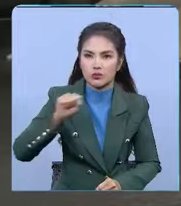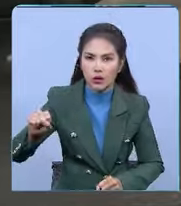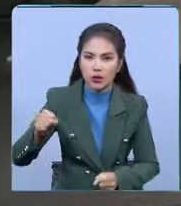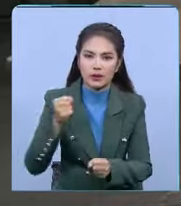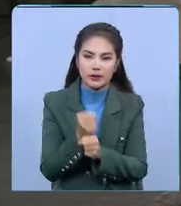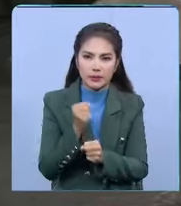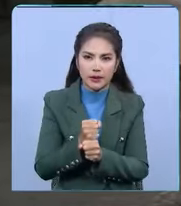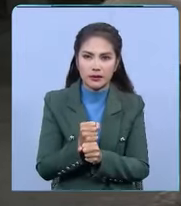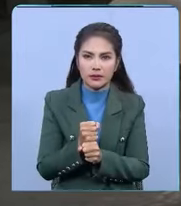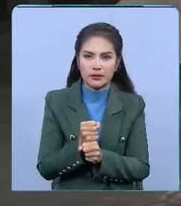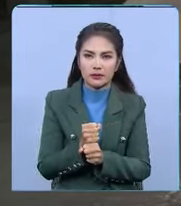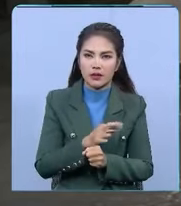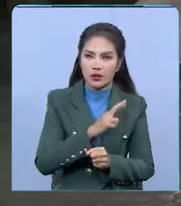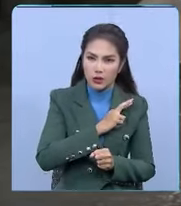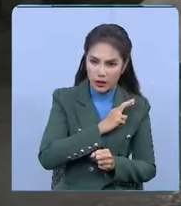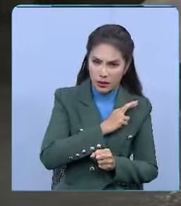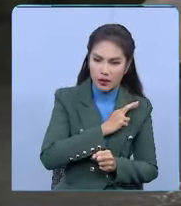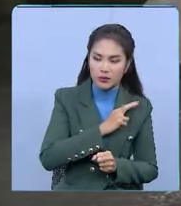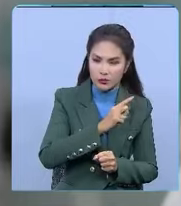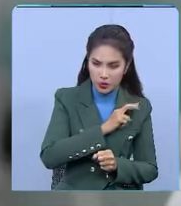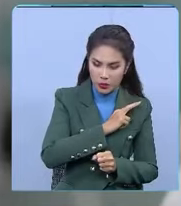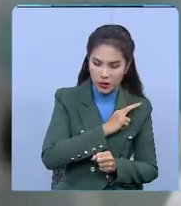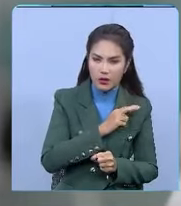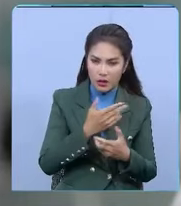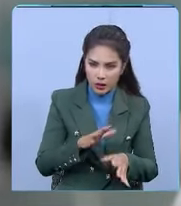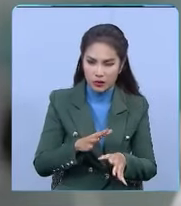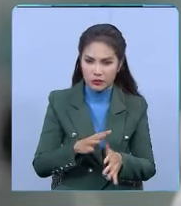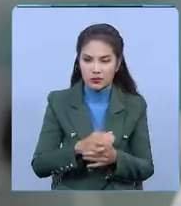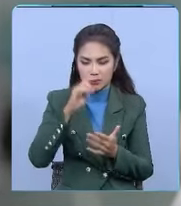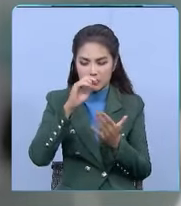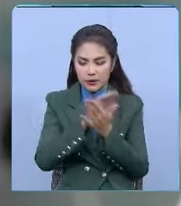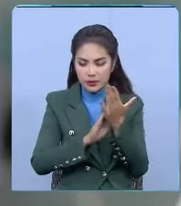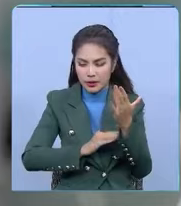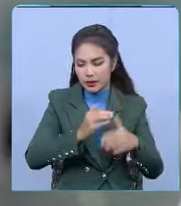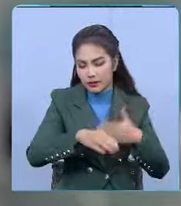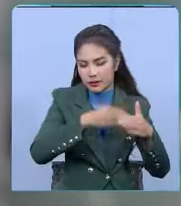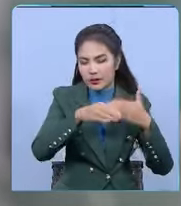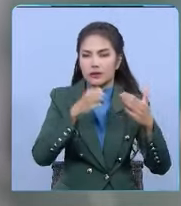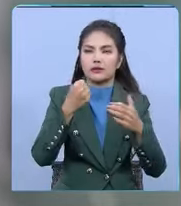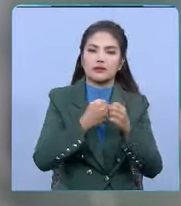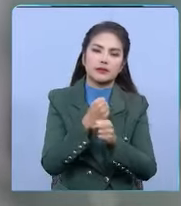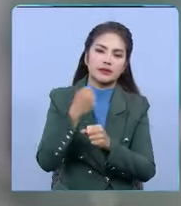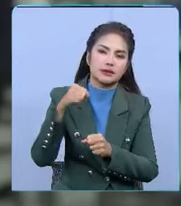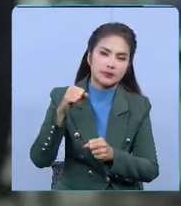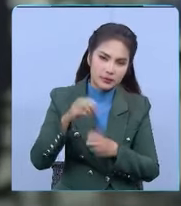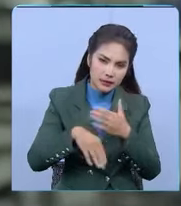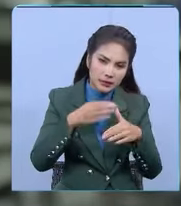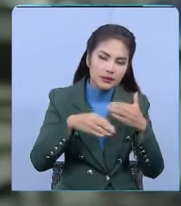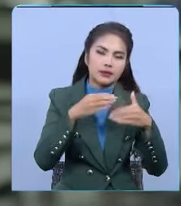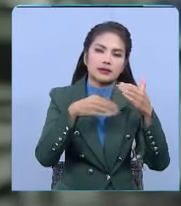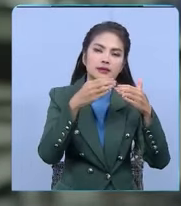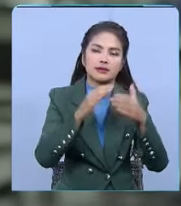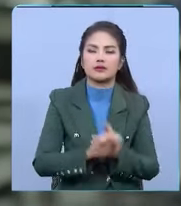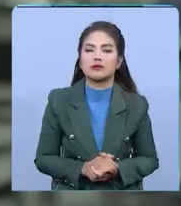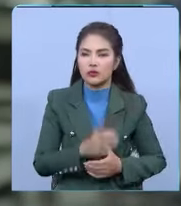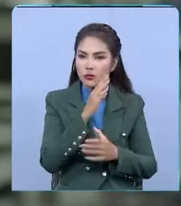น้าที่ของตัวเองแล้วประเทศชาติ10ปีก็จะเจริญนะครับ10ปีก็จะเจริญถ้าเราจัด